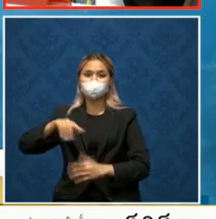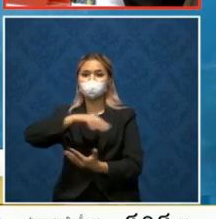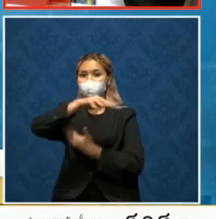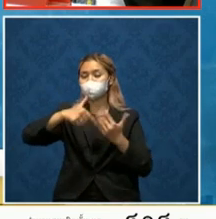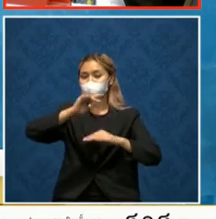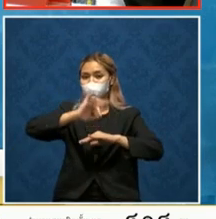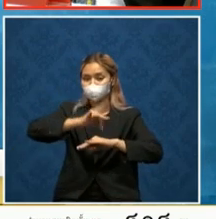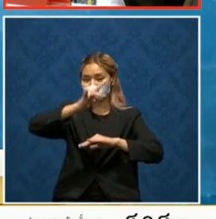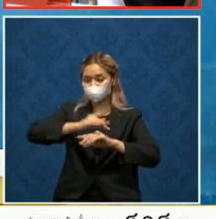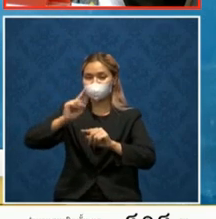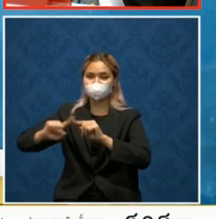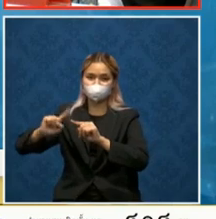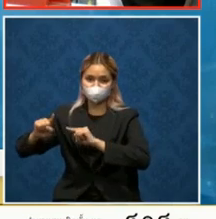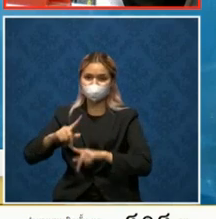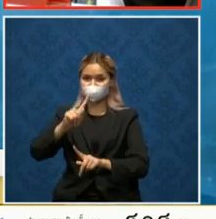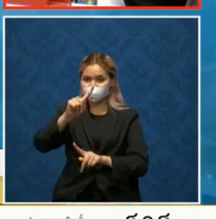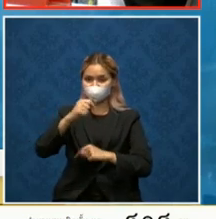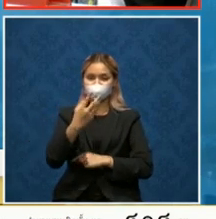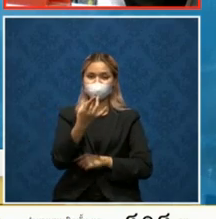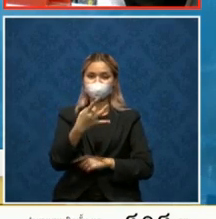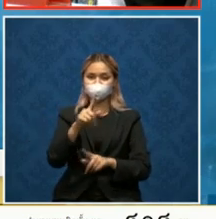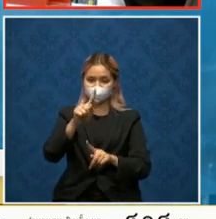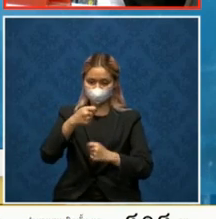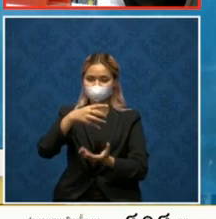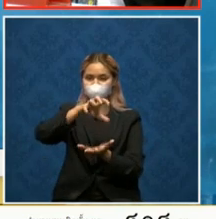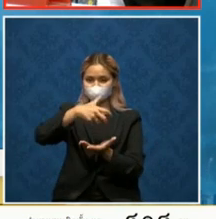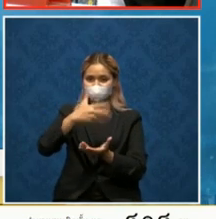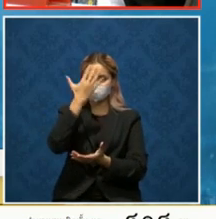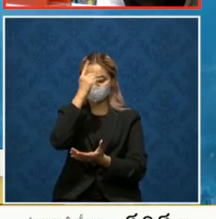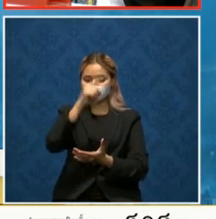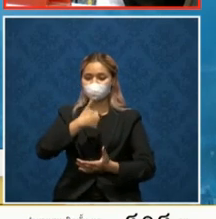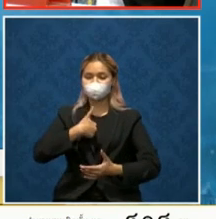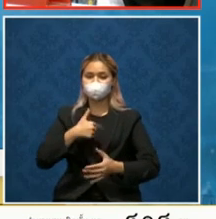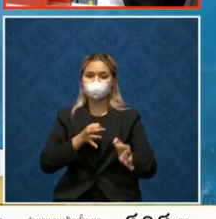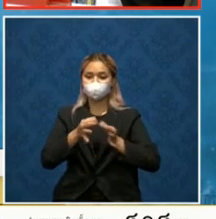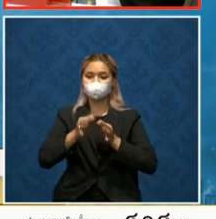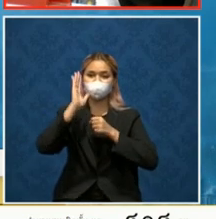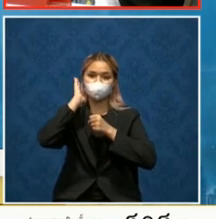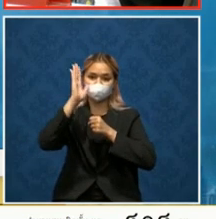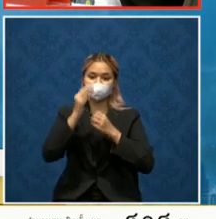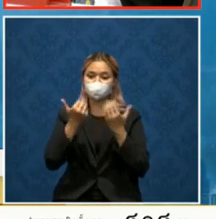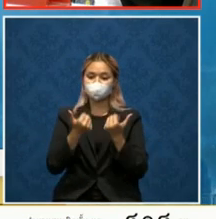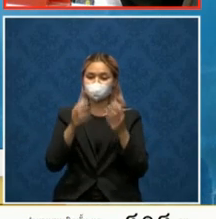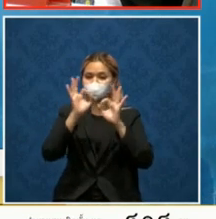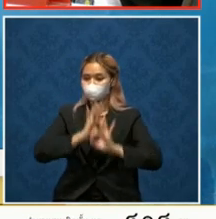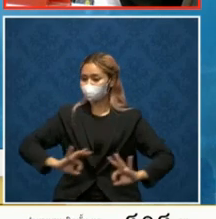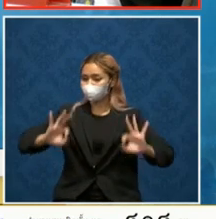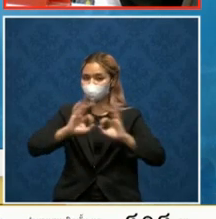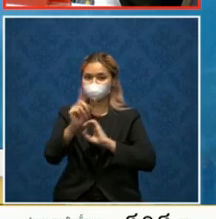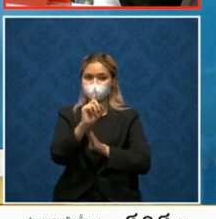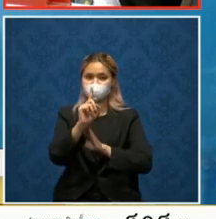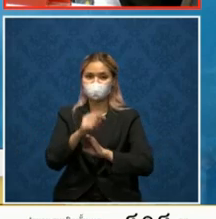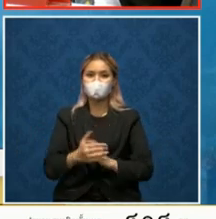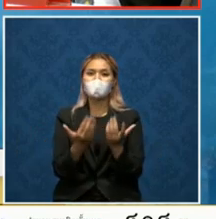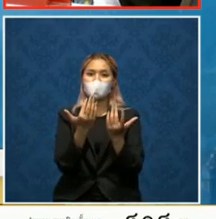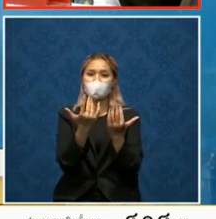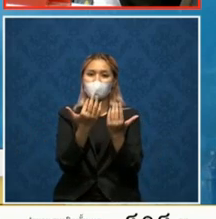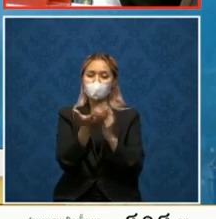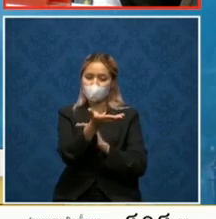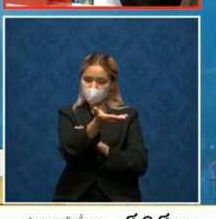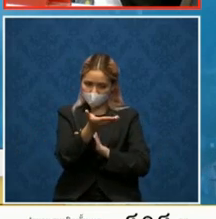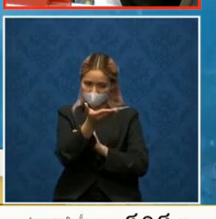สิ่งแวดล้อมท่านจะตอบผมอย่างไรผมชี้แนะว่าสิ่งที่ท่านควรทำก็คือเอาผ่าเหล่านี้คืน